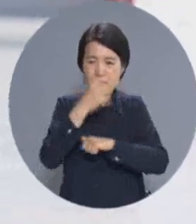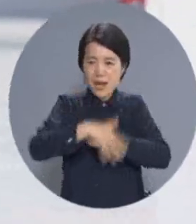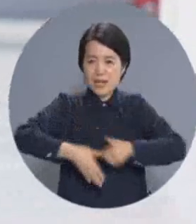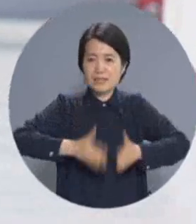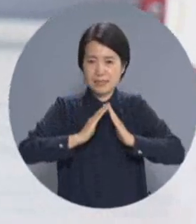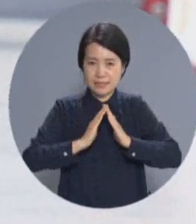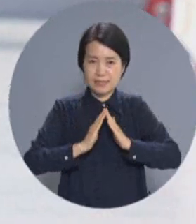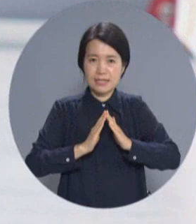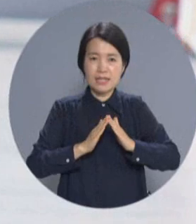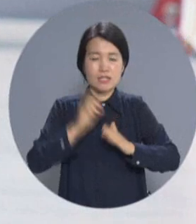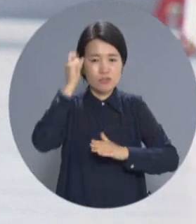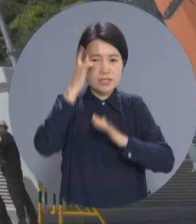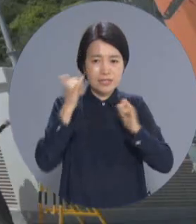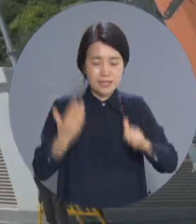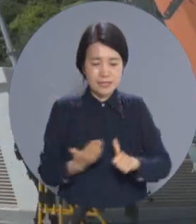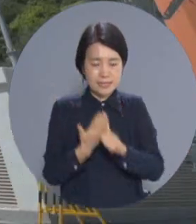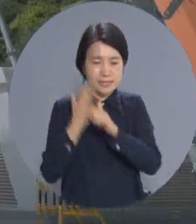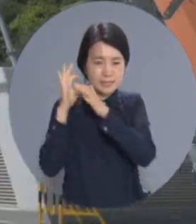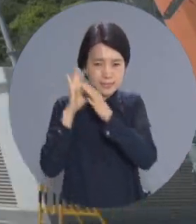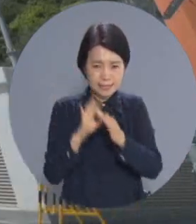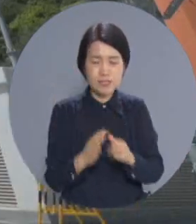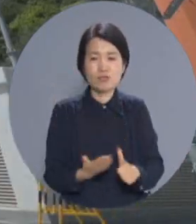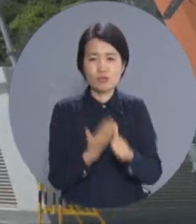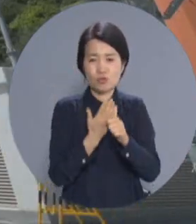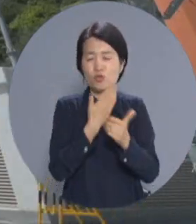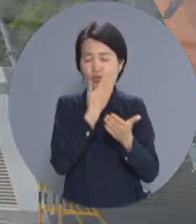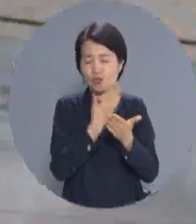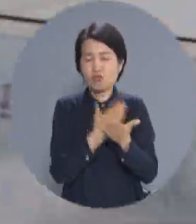구축하고 전문 인력을 꾸준히 양성하는 것이